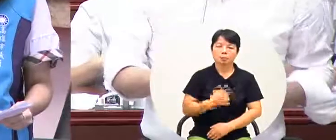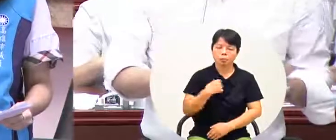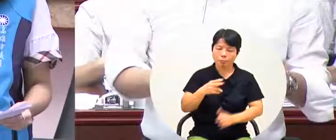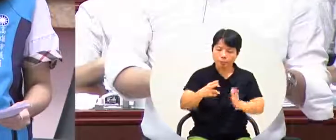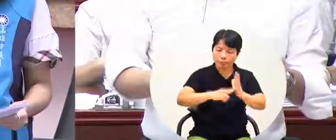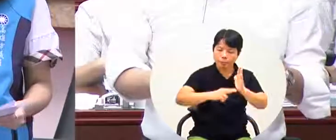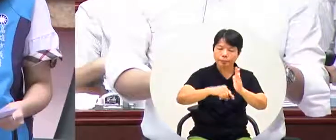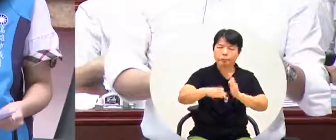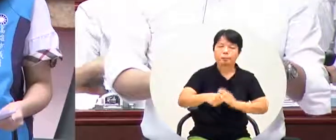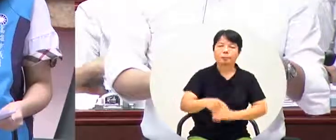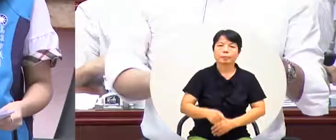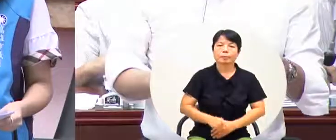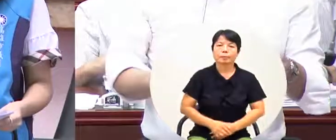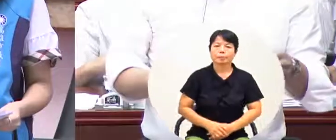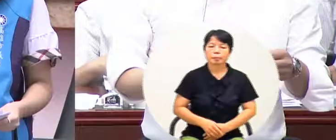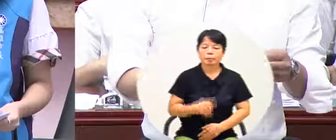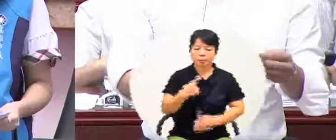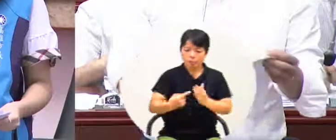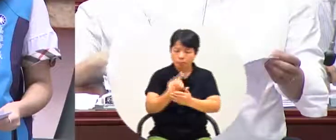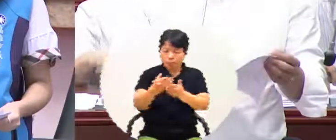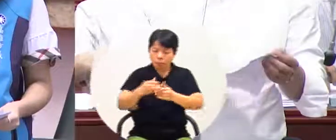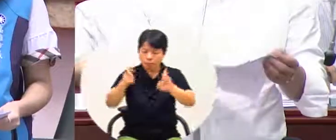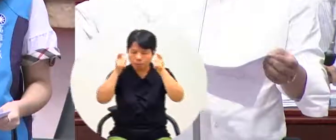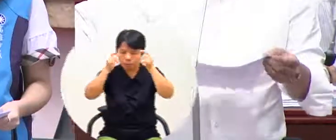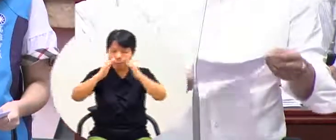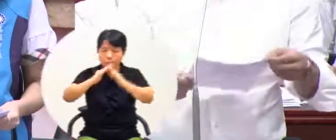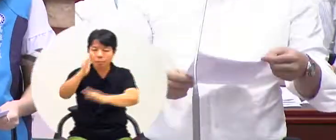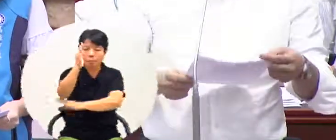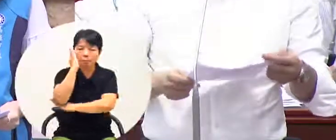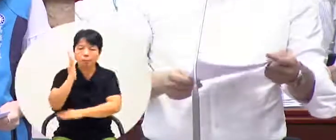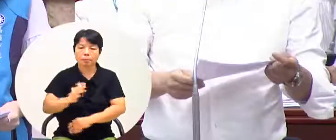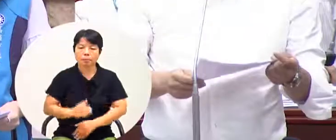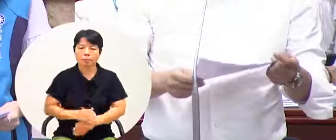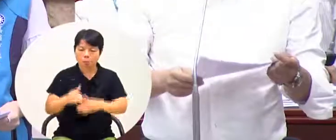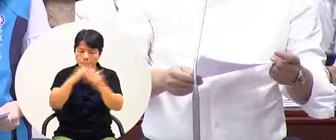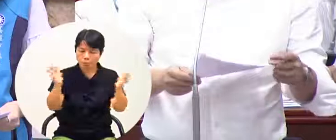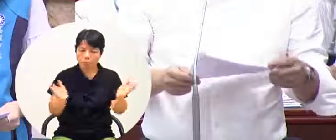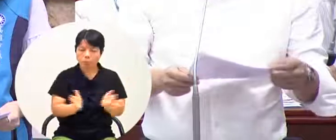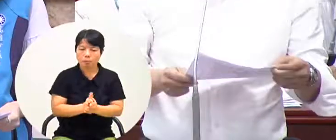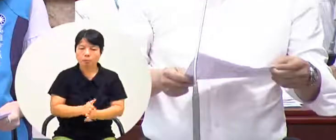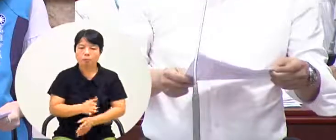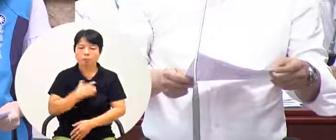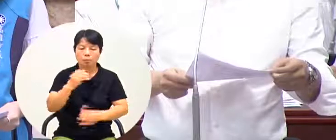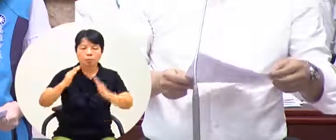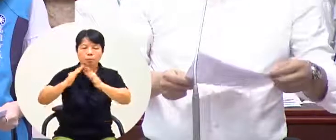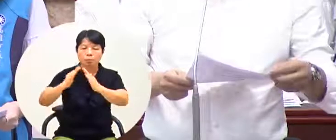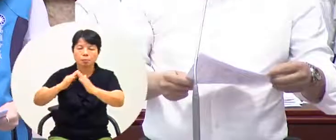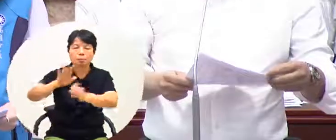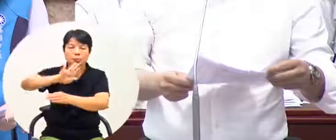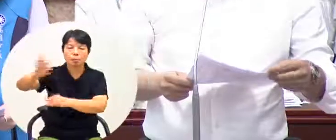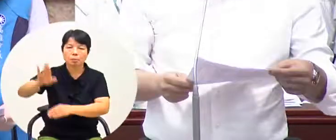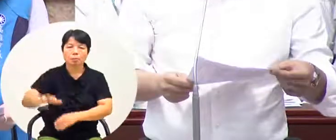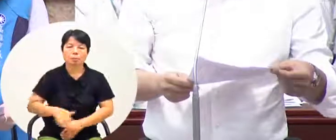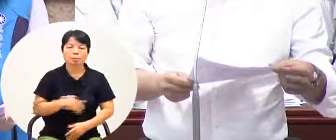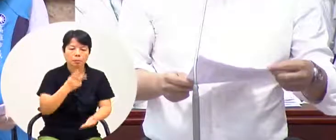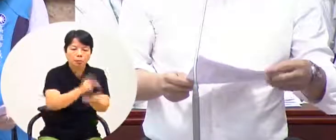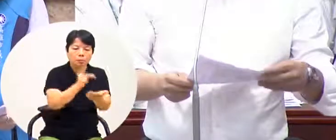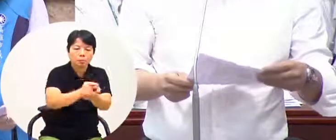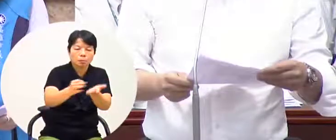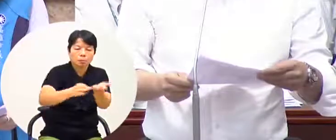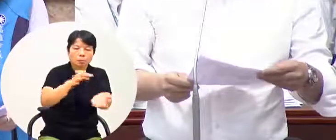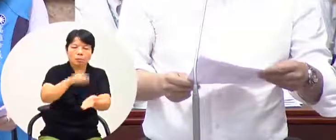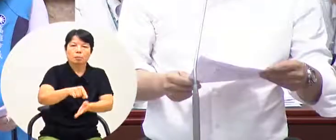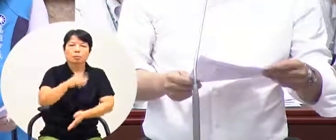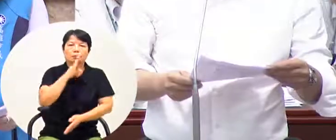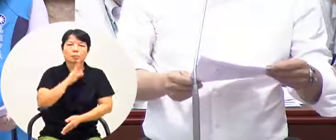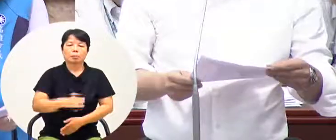要是市府的所有的这些房舍，然后它是出租使用，其实它就是我们在住宅法里面广